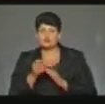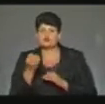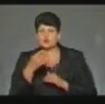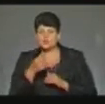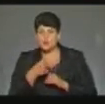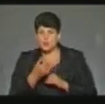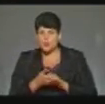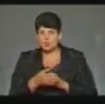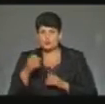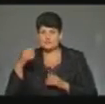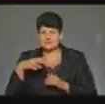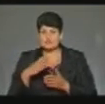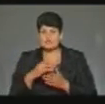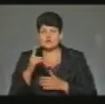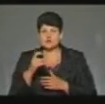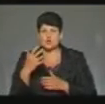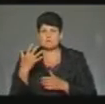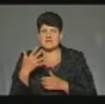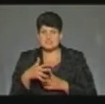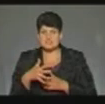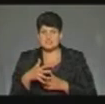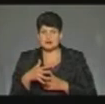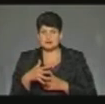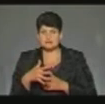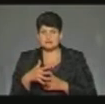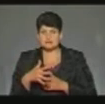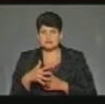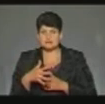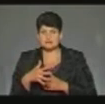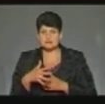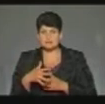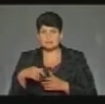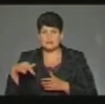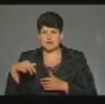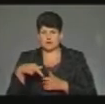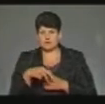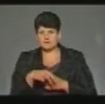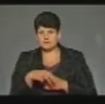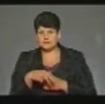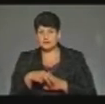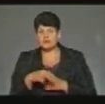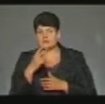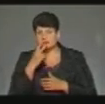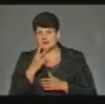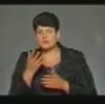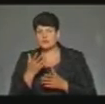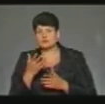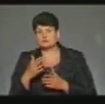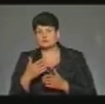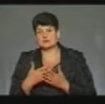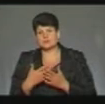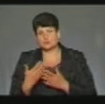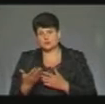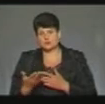року, освітлено є близько 156 пішохідних переходів. Дивлячись, з якого типу це освітлення.